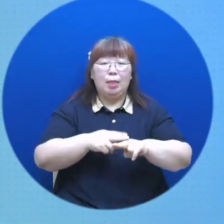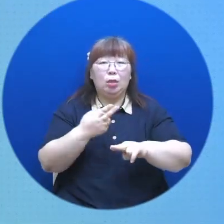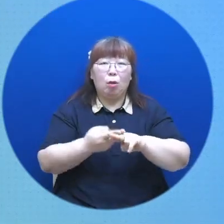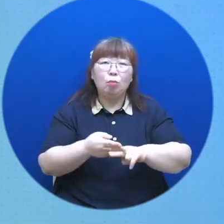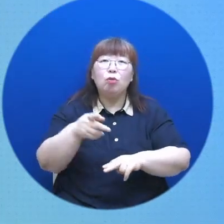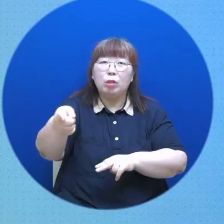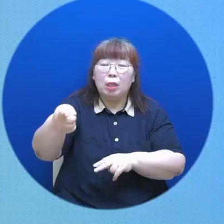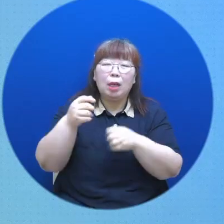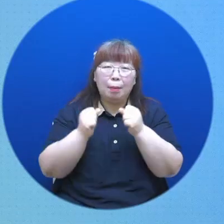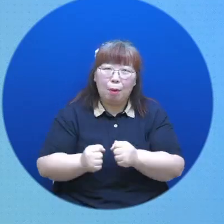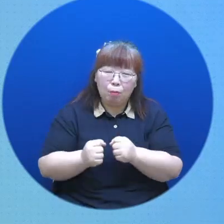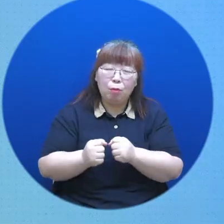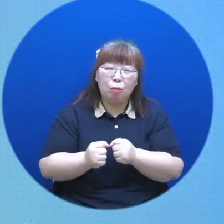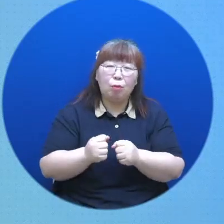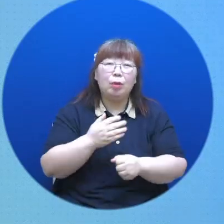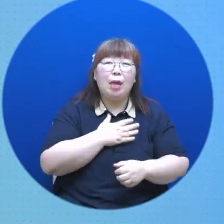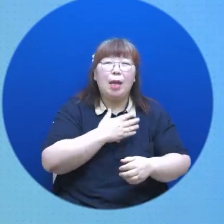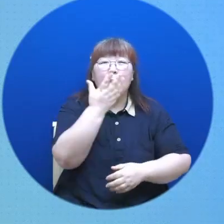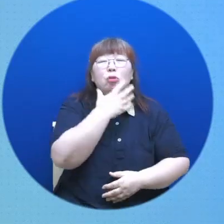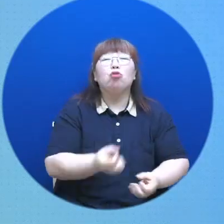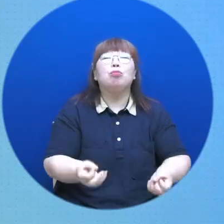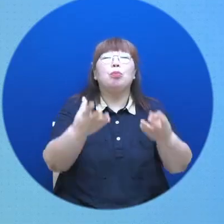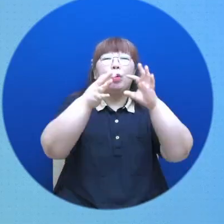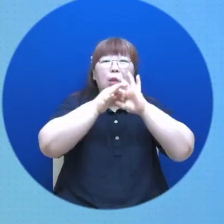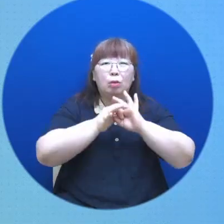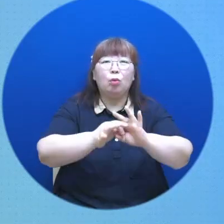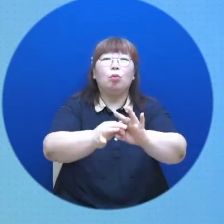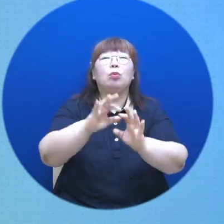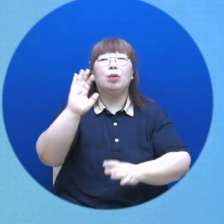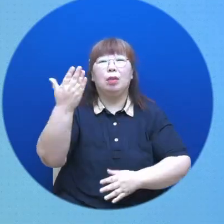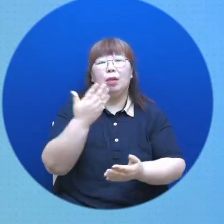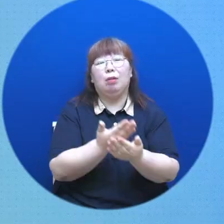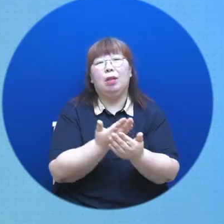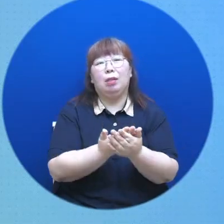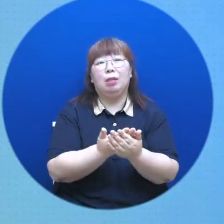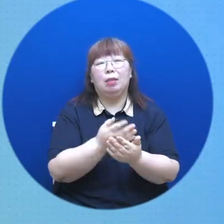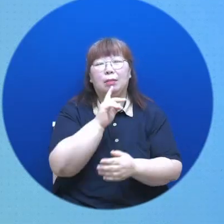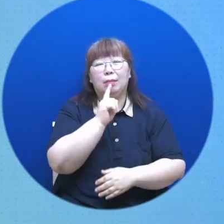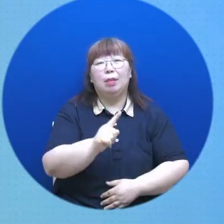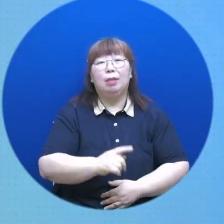나의 축복의 통로가 되어 주거라.